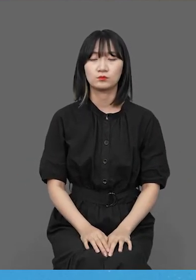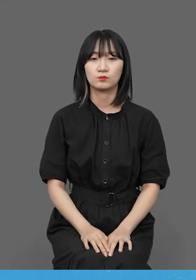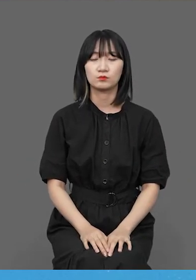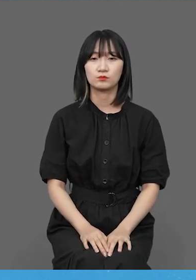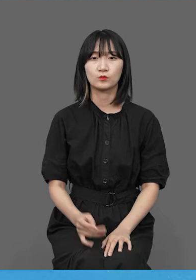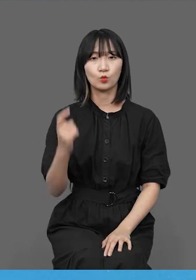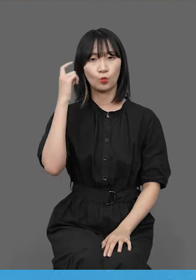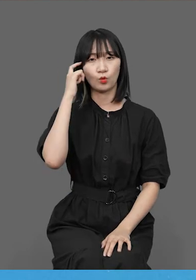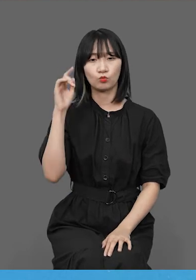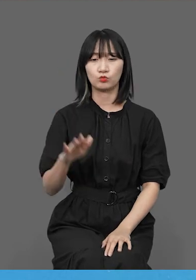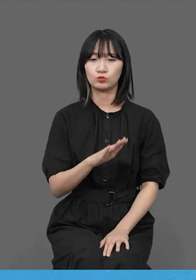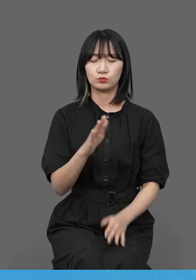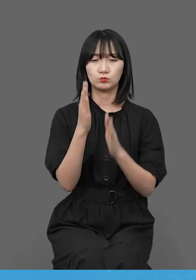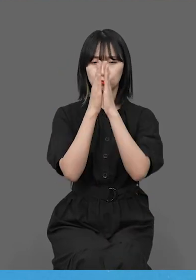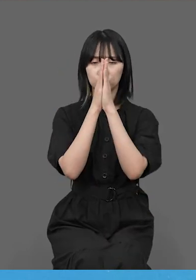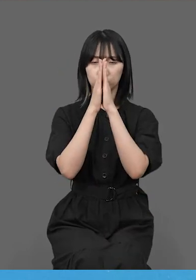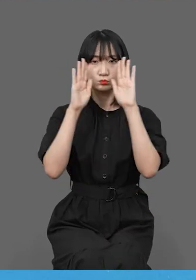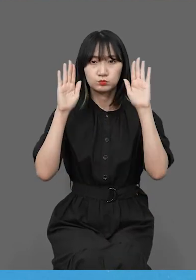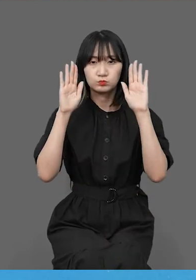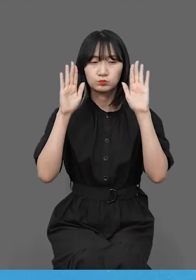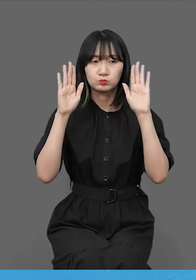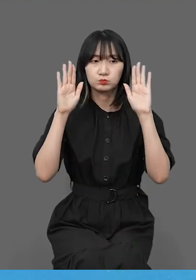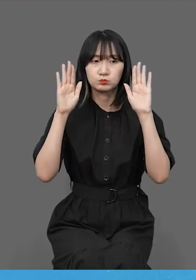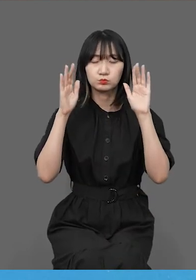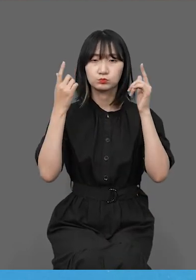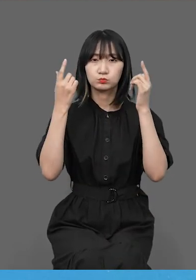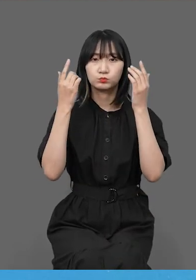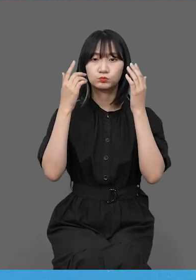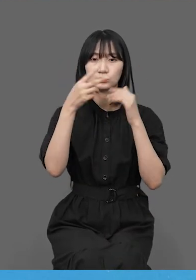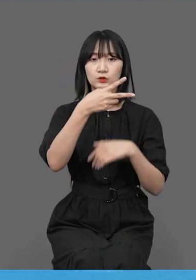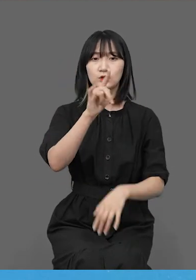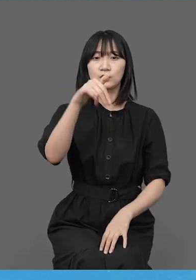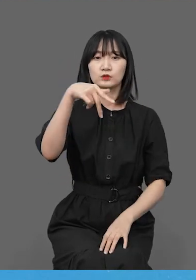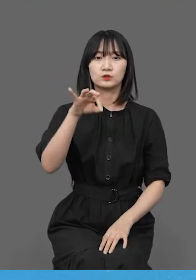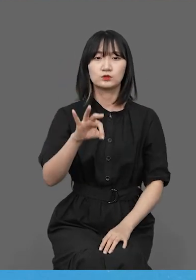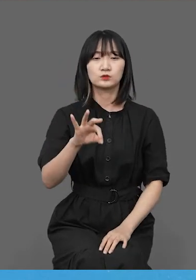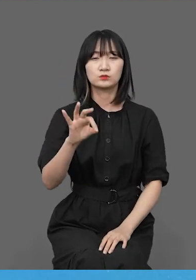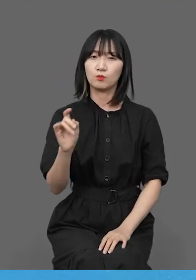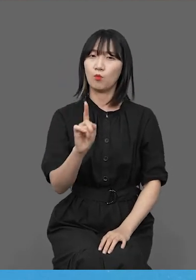왜 우리는 모두 다 대칭으로 된 거죠? 대칭이 뭐길래?